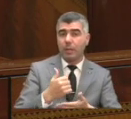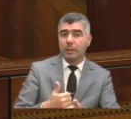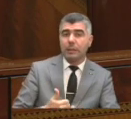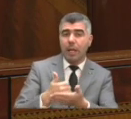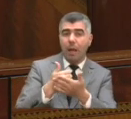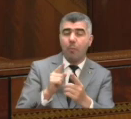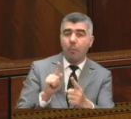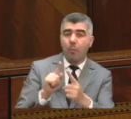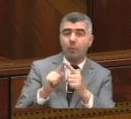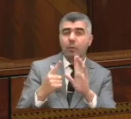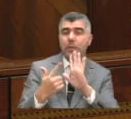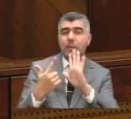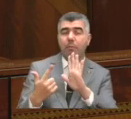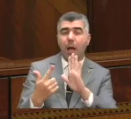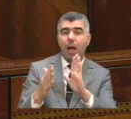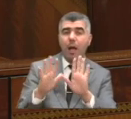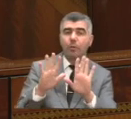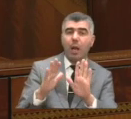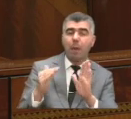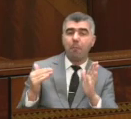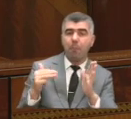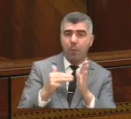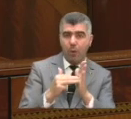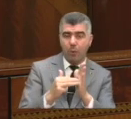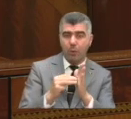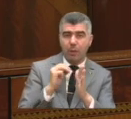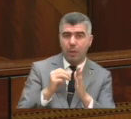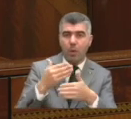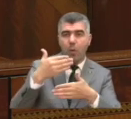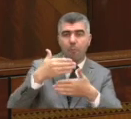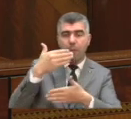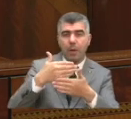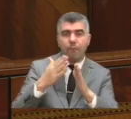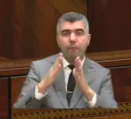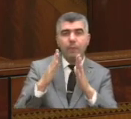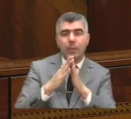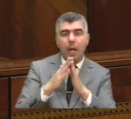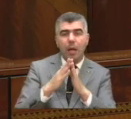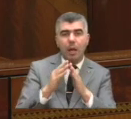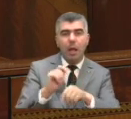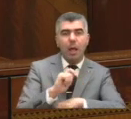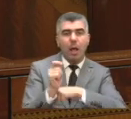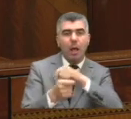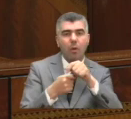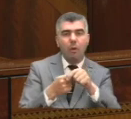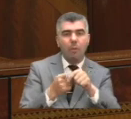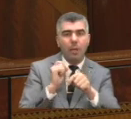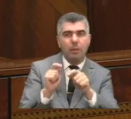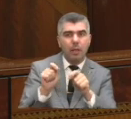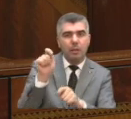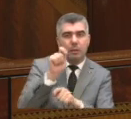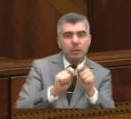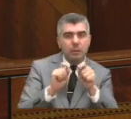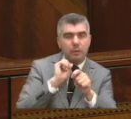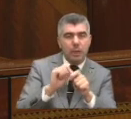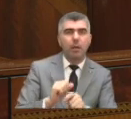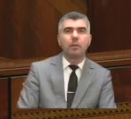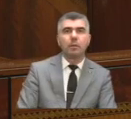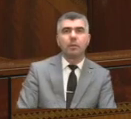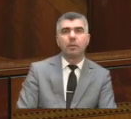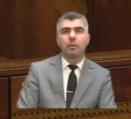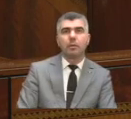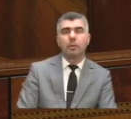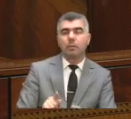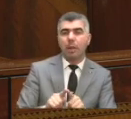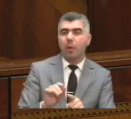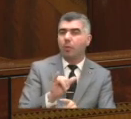ديال 7 مليون و10 مليون كافية لبناء منزل في العالم القروي أو للإصلاح ديال واحد المنزل لآهل السقوط ومولا